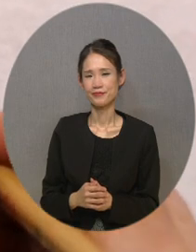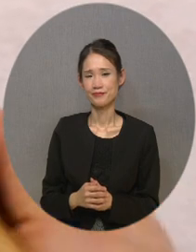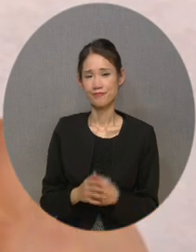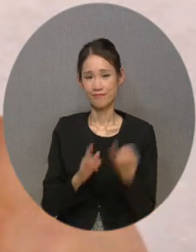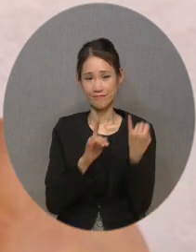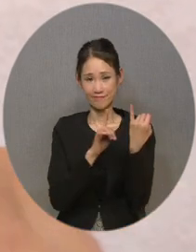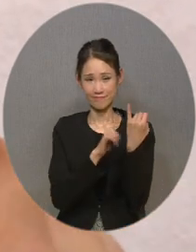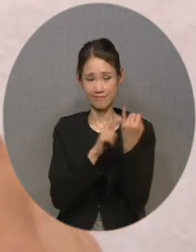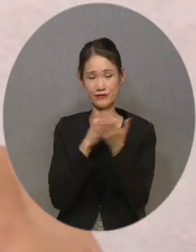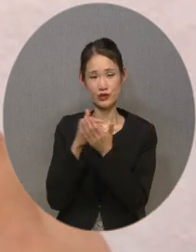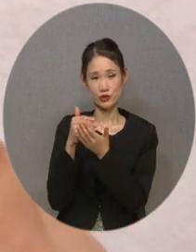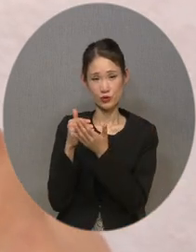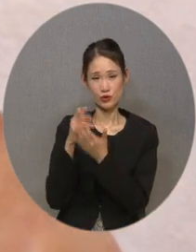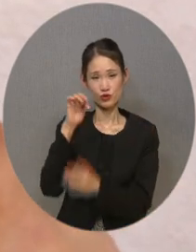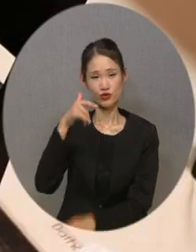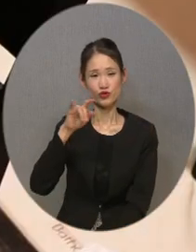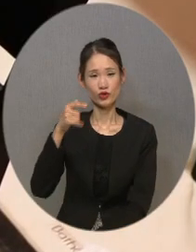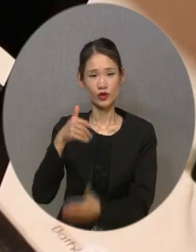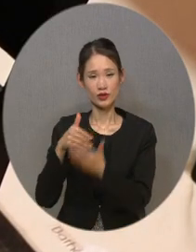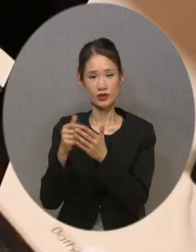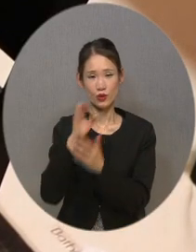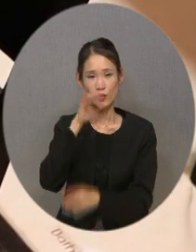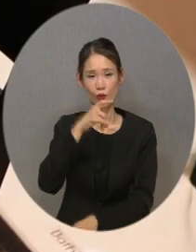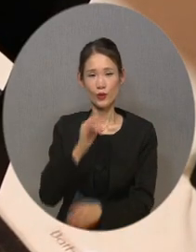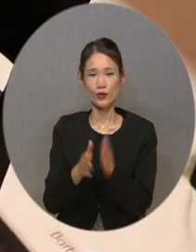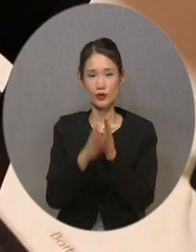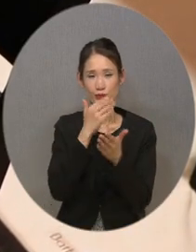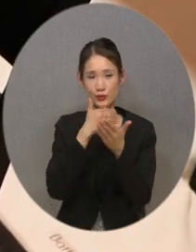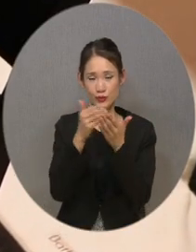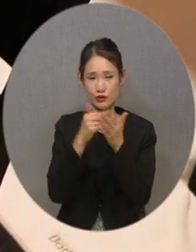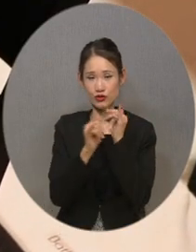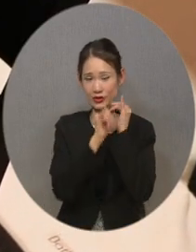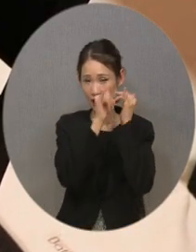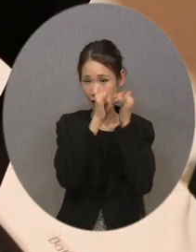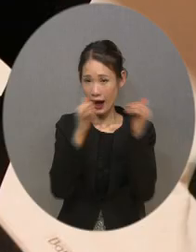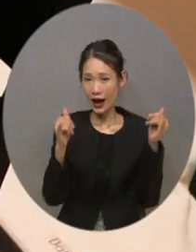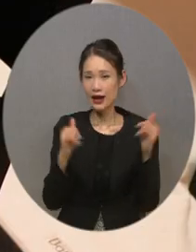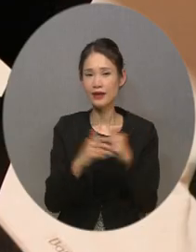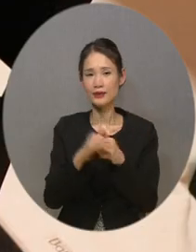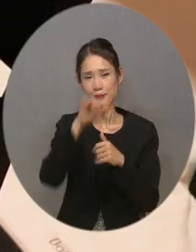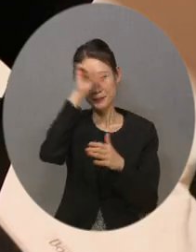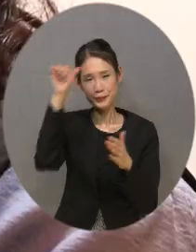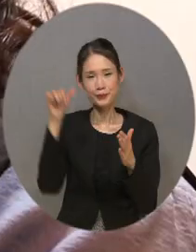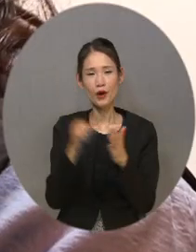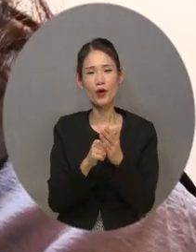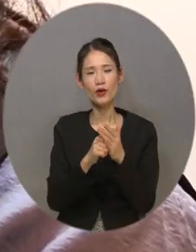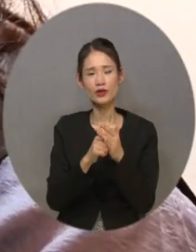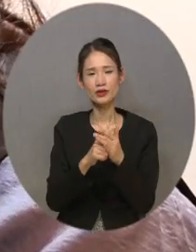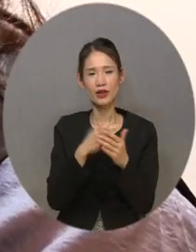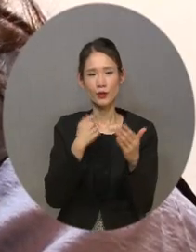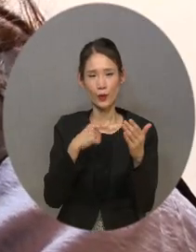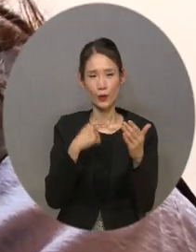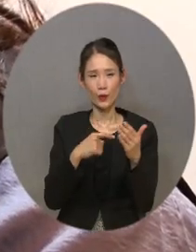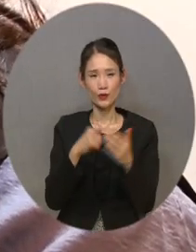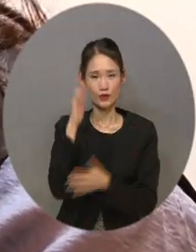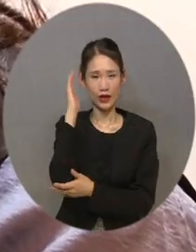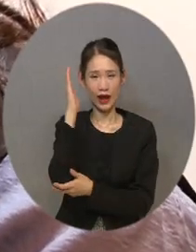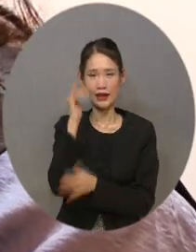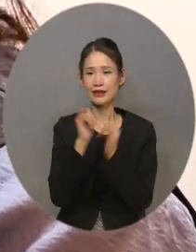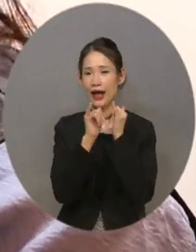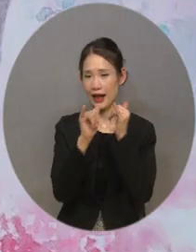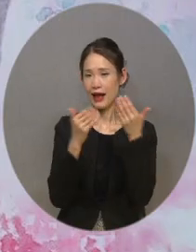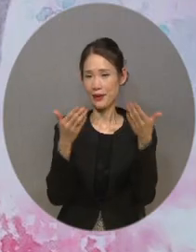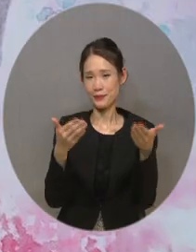정혜진 작가는 순천시 원미의 선정 미술작가상, 전라남도 평생교육관 표창장 미술강사상을 수상한 바